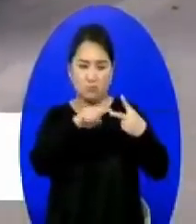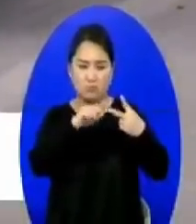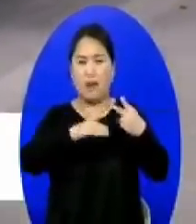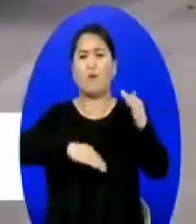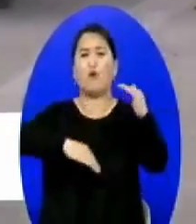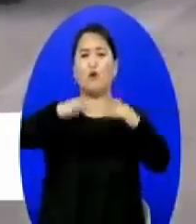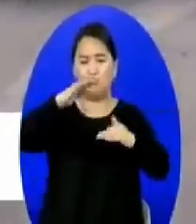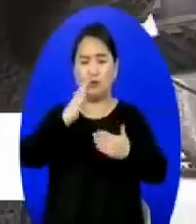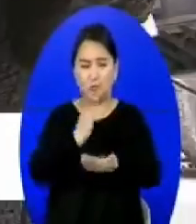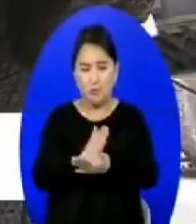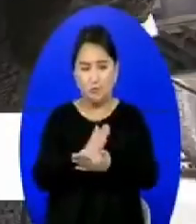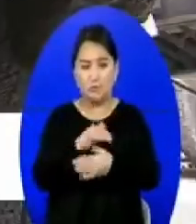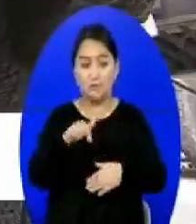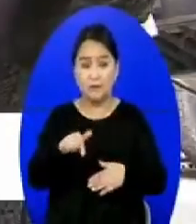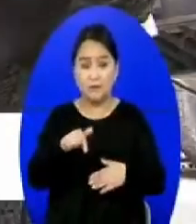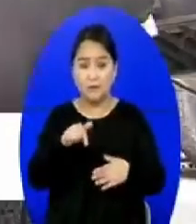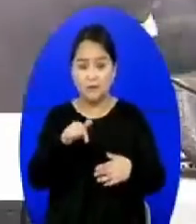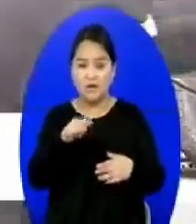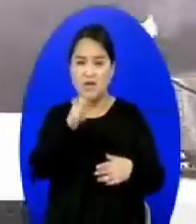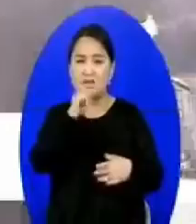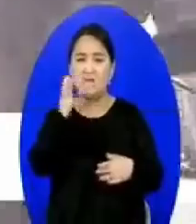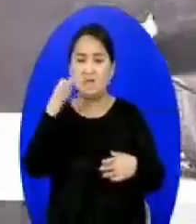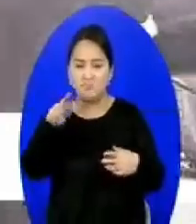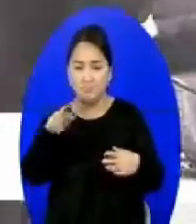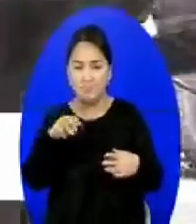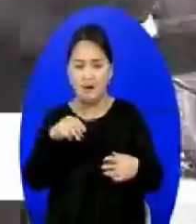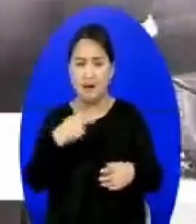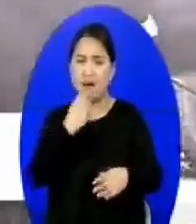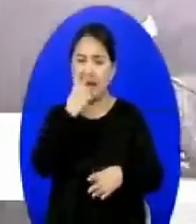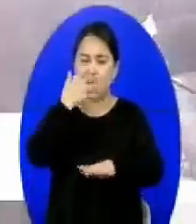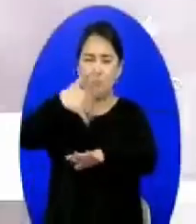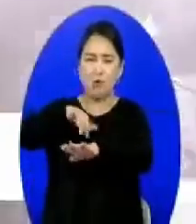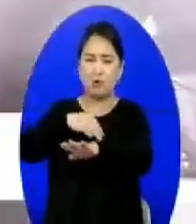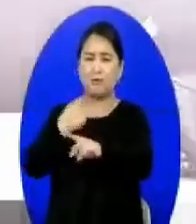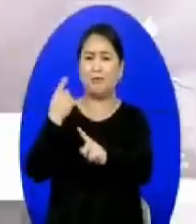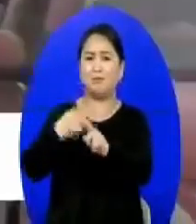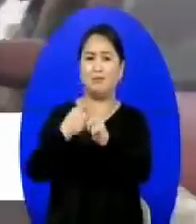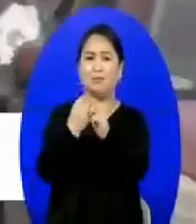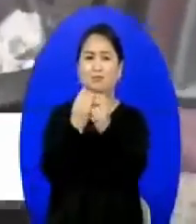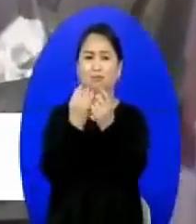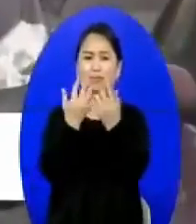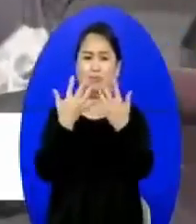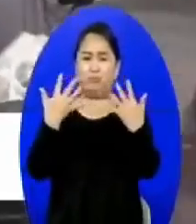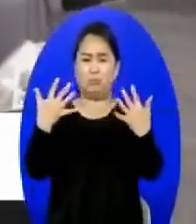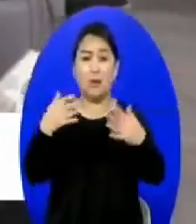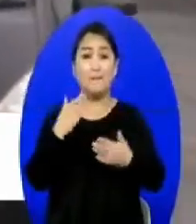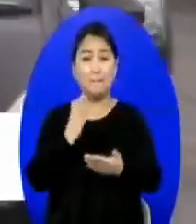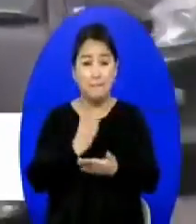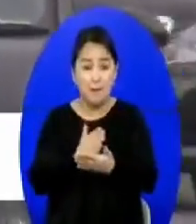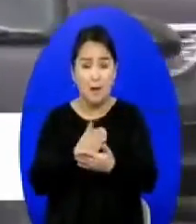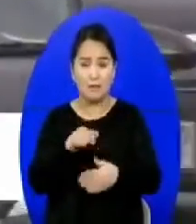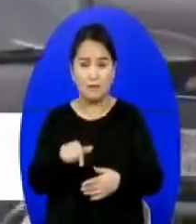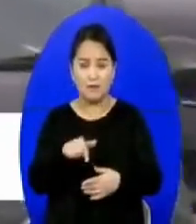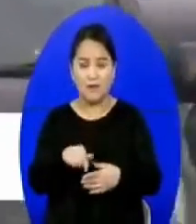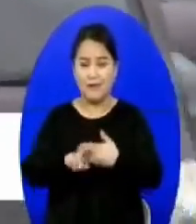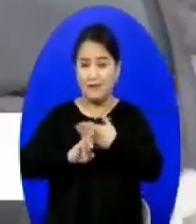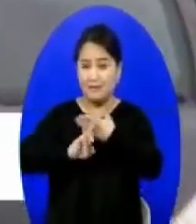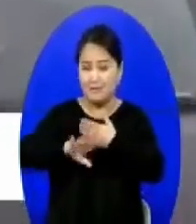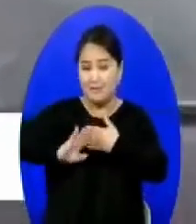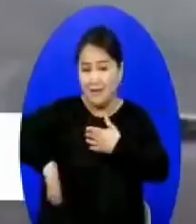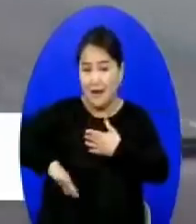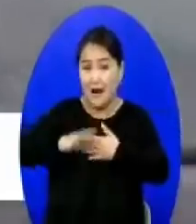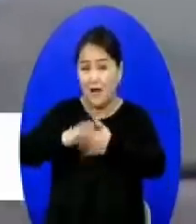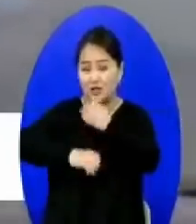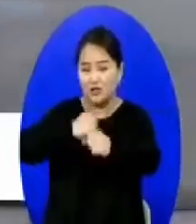энэ хоёр одоо химийн элемент бол агарын бохирдлыг бас дахиад ингээд нэмэгдүүлж байгаа юм хүчин зүйл болж байгаа учраас за эрэх жилүүдэд